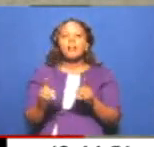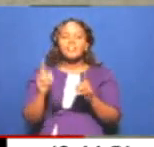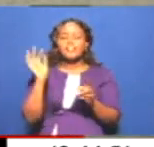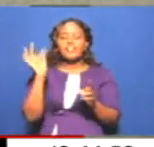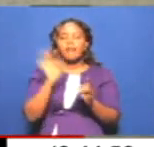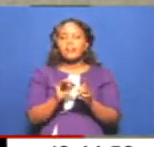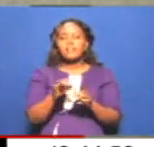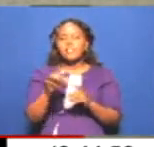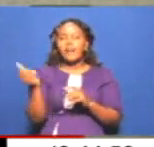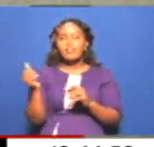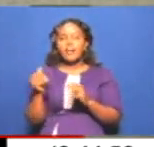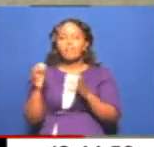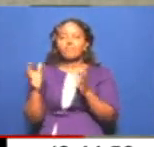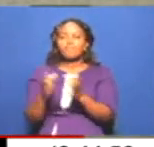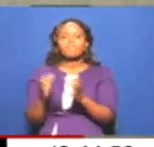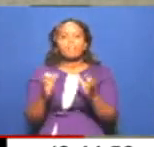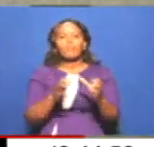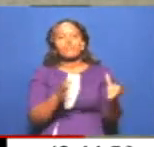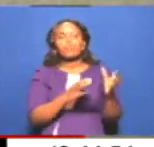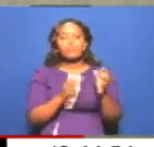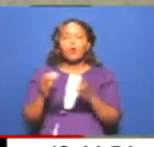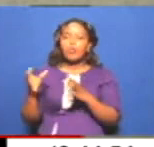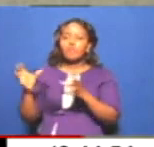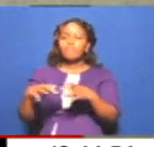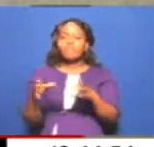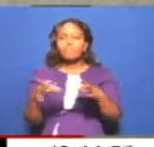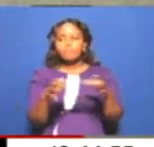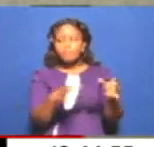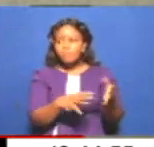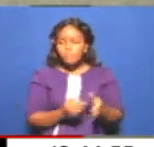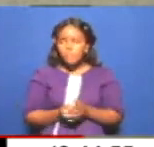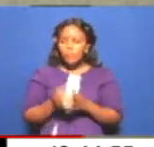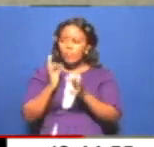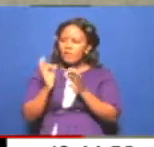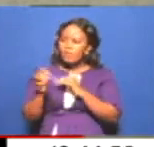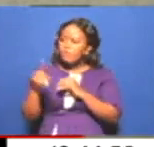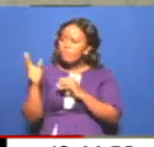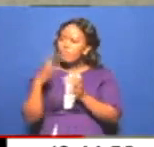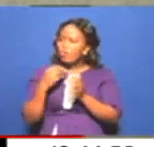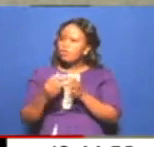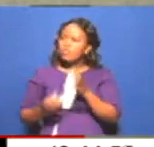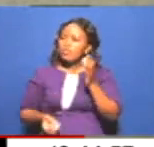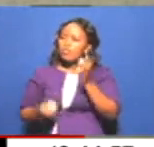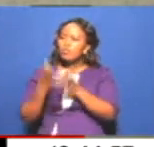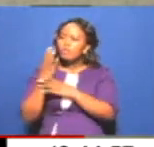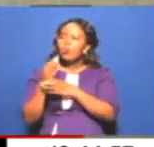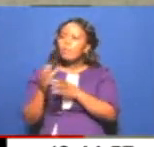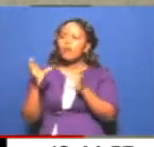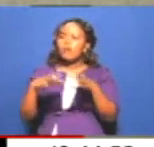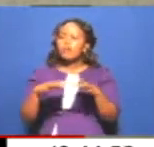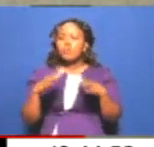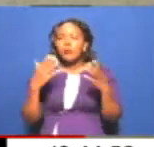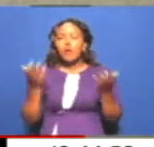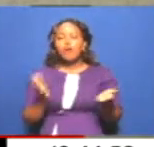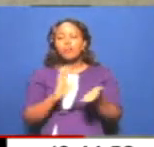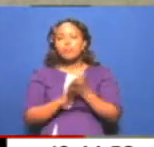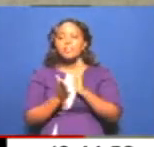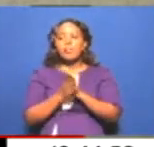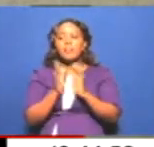parties, that you cannot go beyond hapa ukitaka kutengeneza coalition ama kuwa independent candidate ama